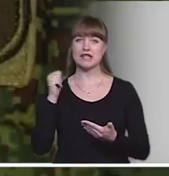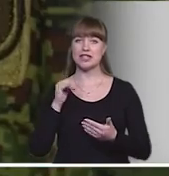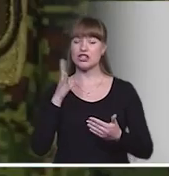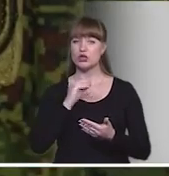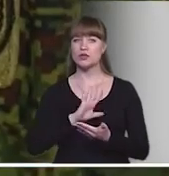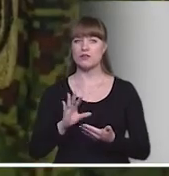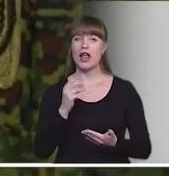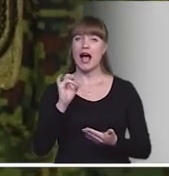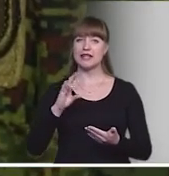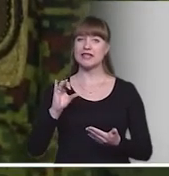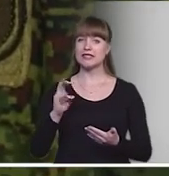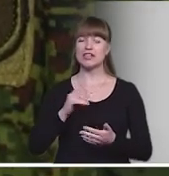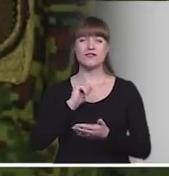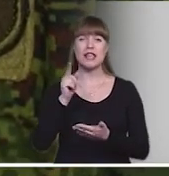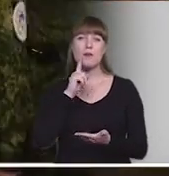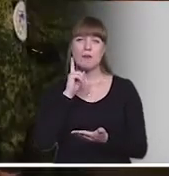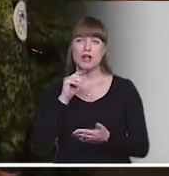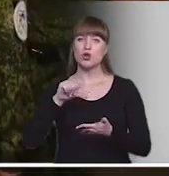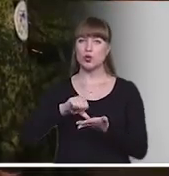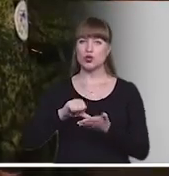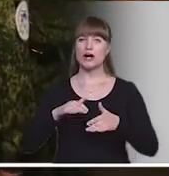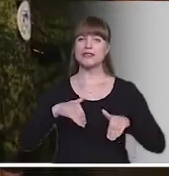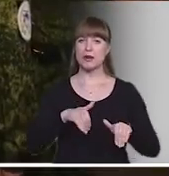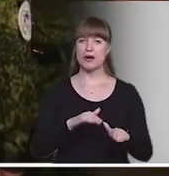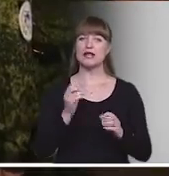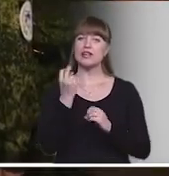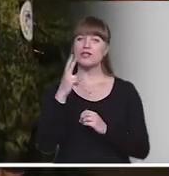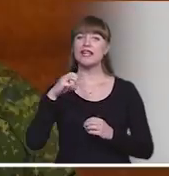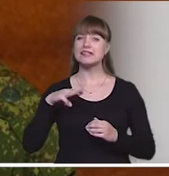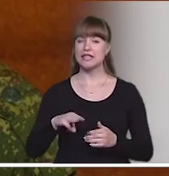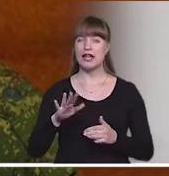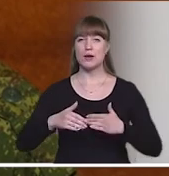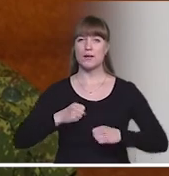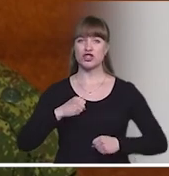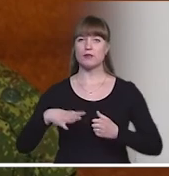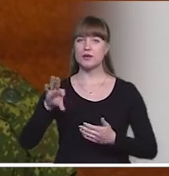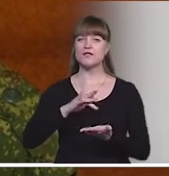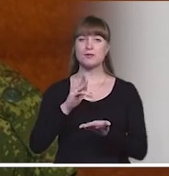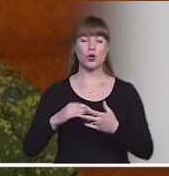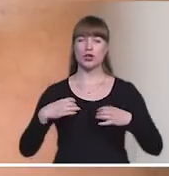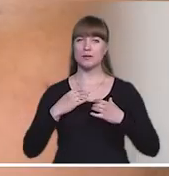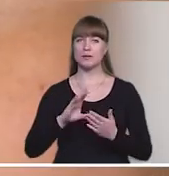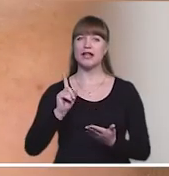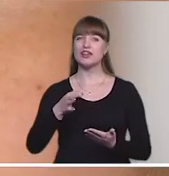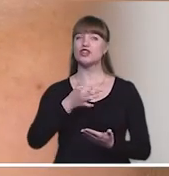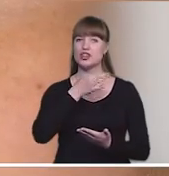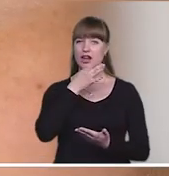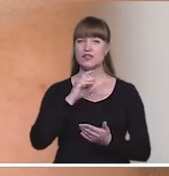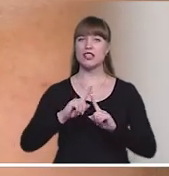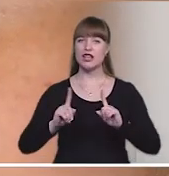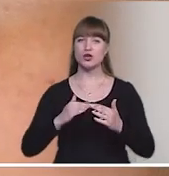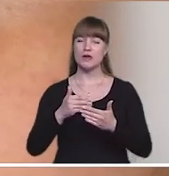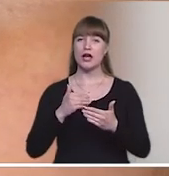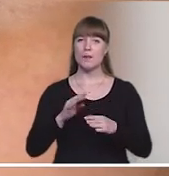успевают. Андрей Садреев – самый молодой участник парада. Ему 12 лет. Маршировать перед всем городом не боится, даже нравится. Особенно